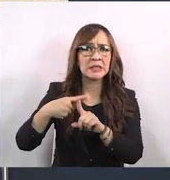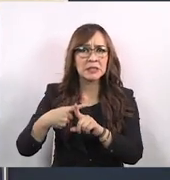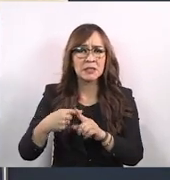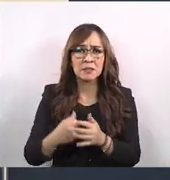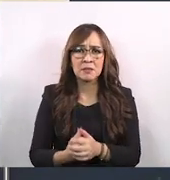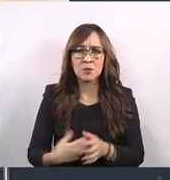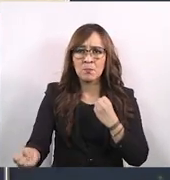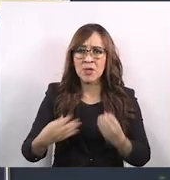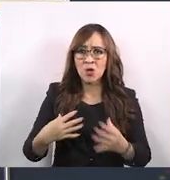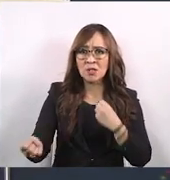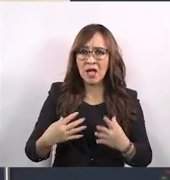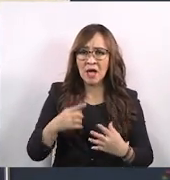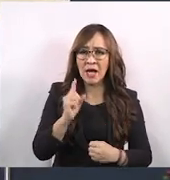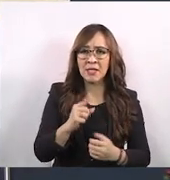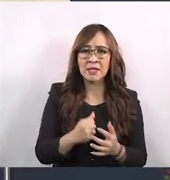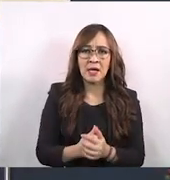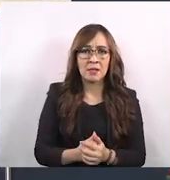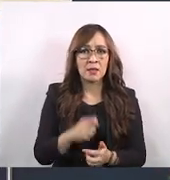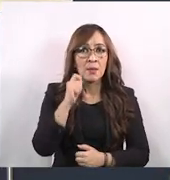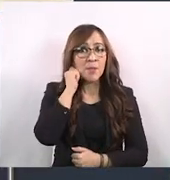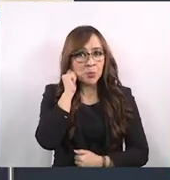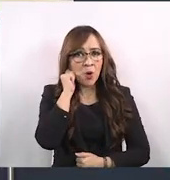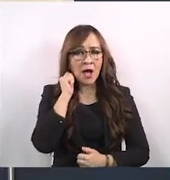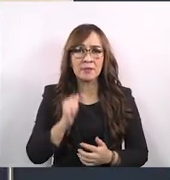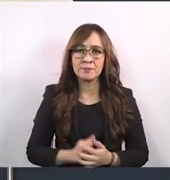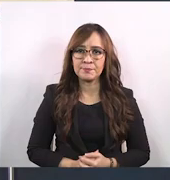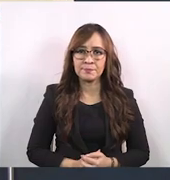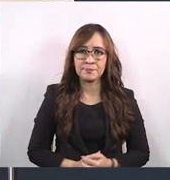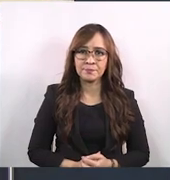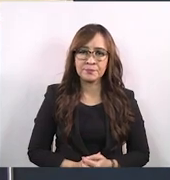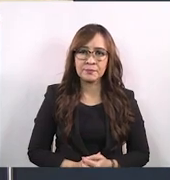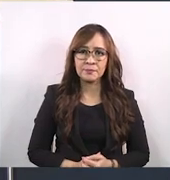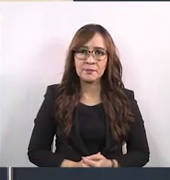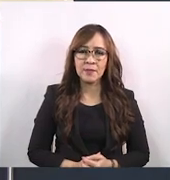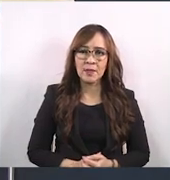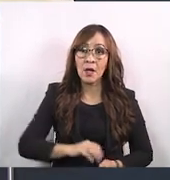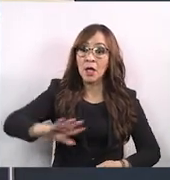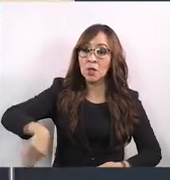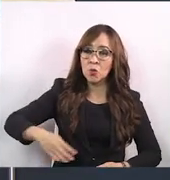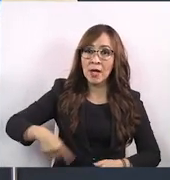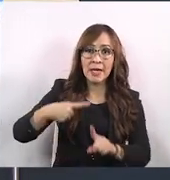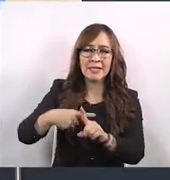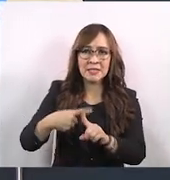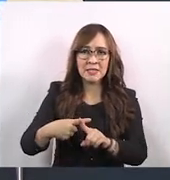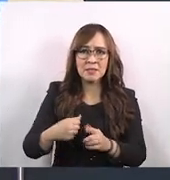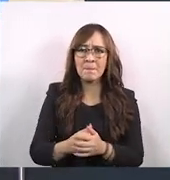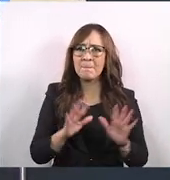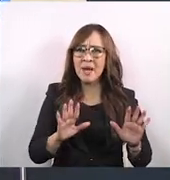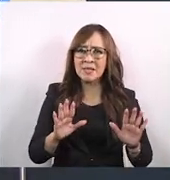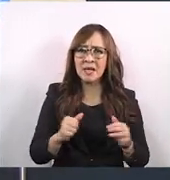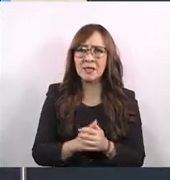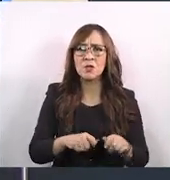hancur karena Isabel Hai tidak sedikit rumah rumah tangga Kristen anak-anak muda Kristen hancur karena ispell dalam nama Yesus